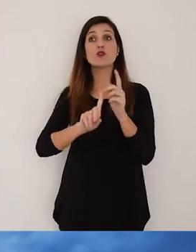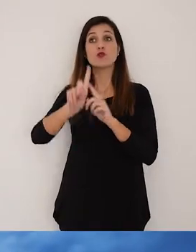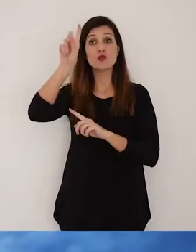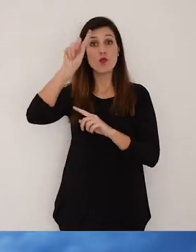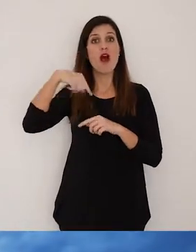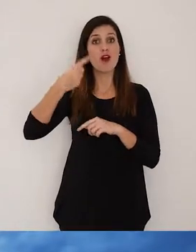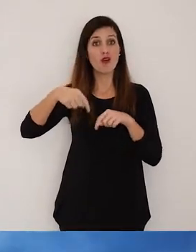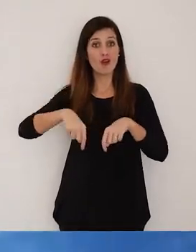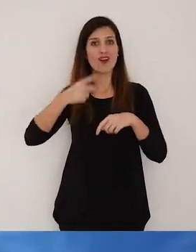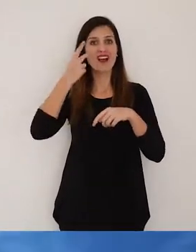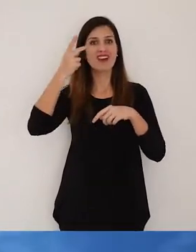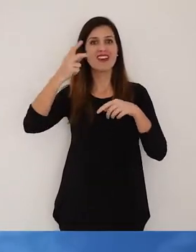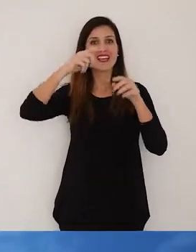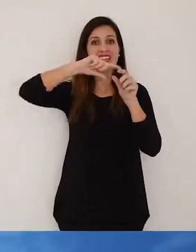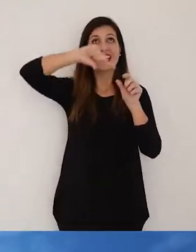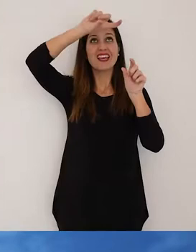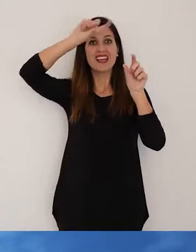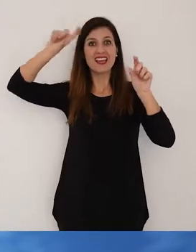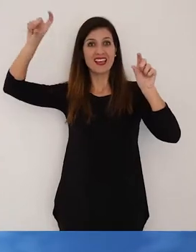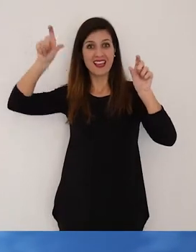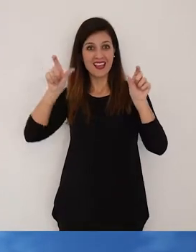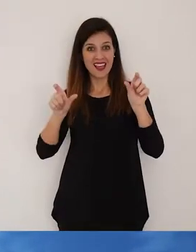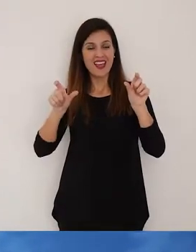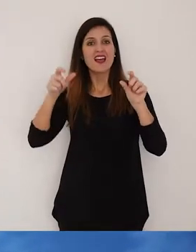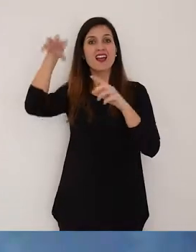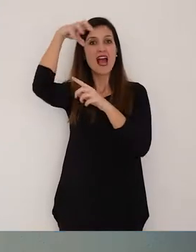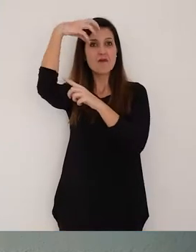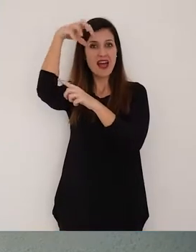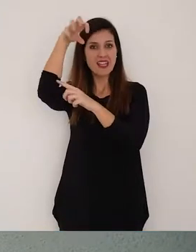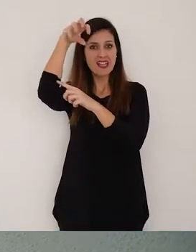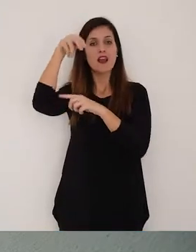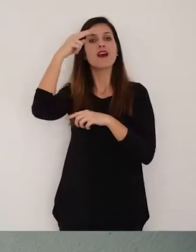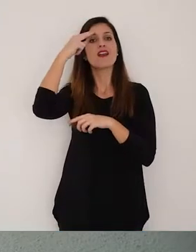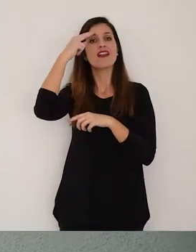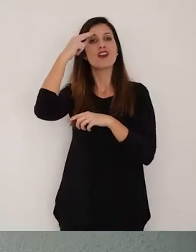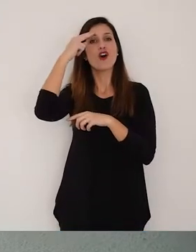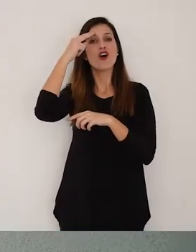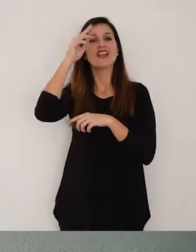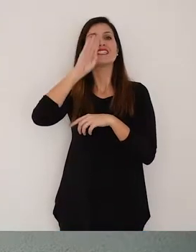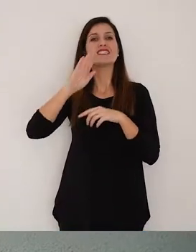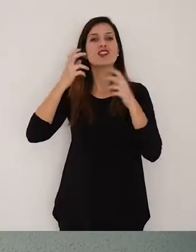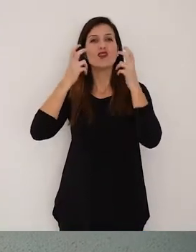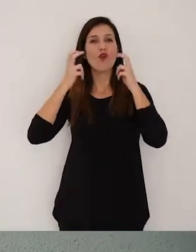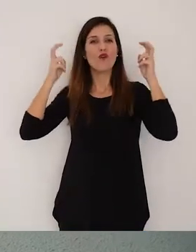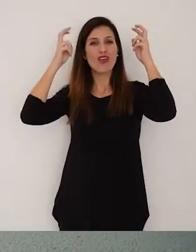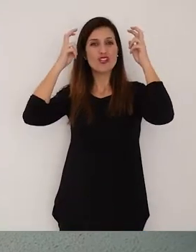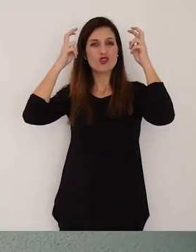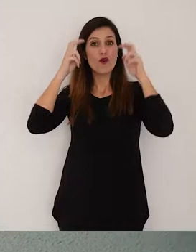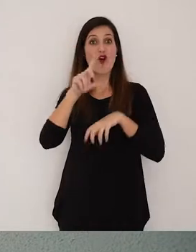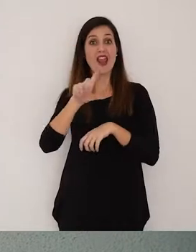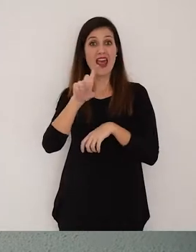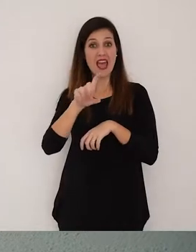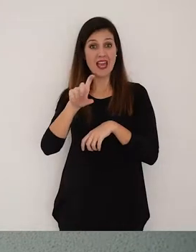In cima spicca ancora oggi il campanile a vela, in ricordo del santo vescovo leccese invocato in passato contro le